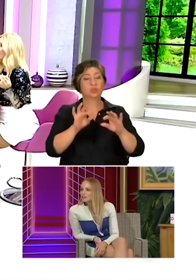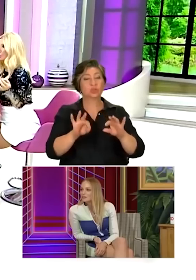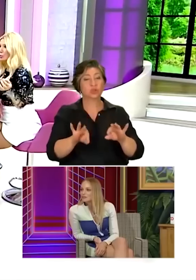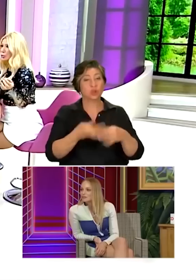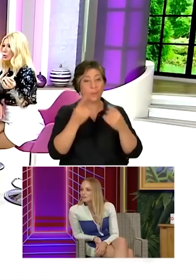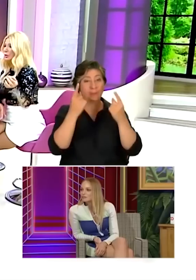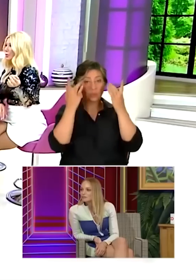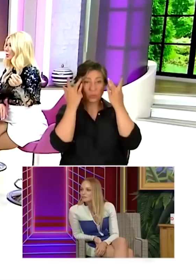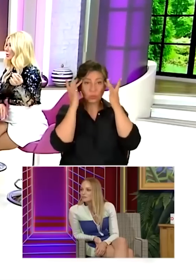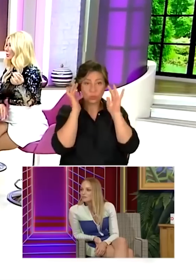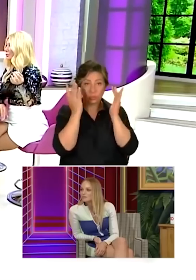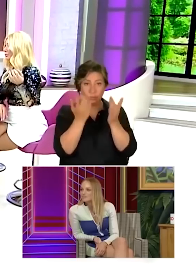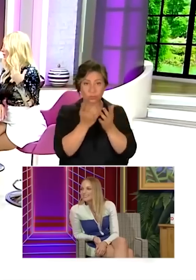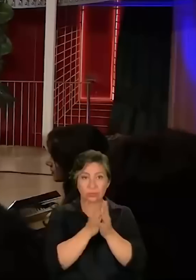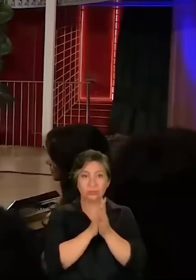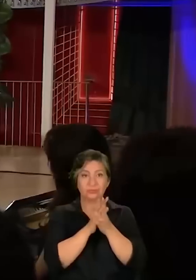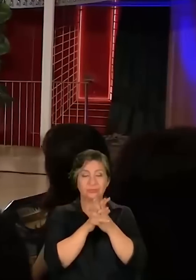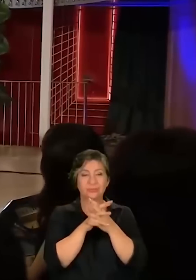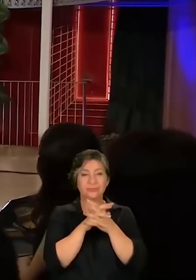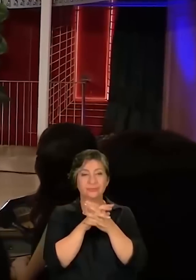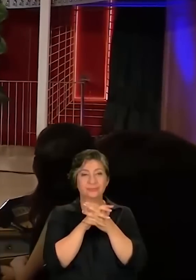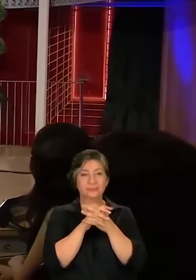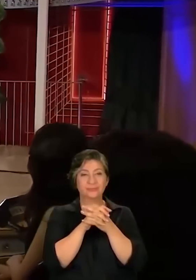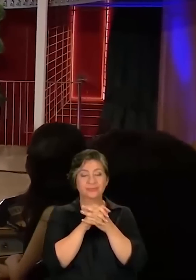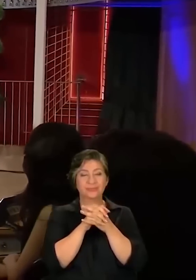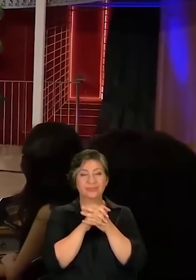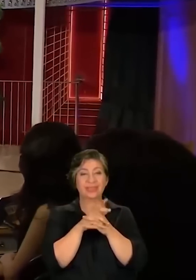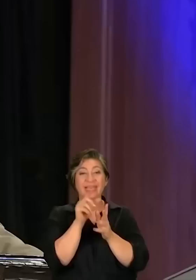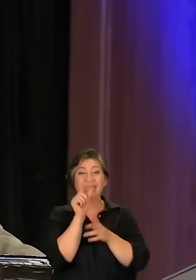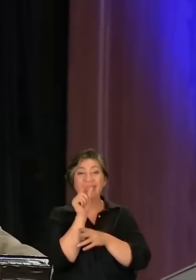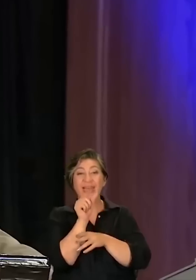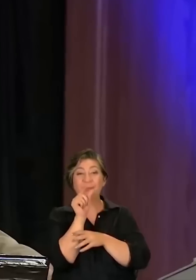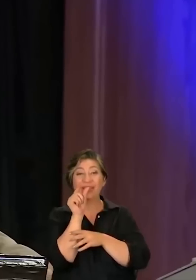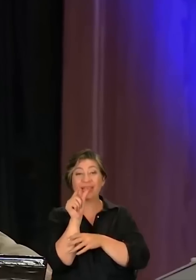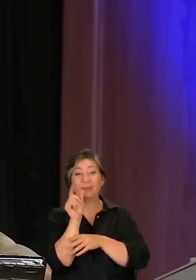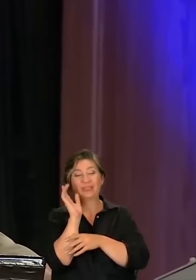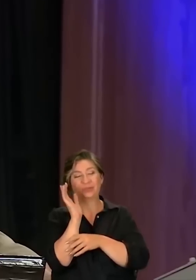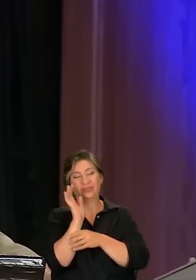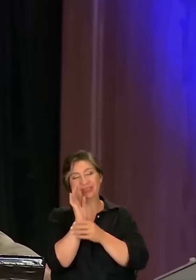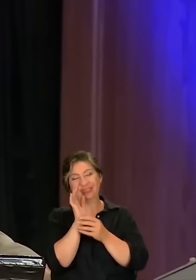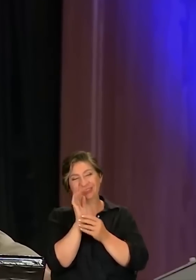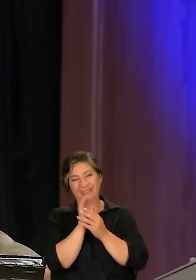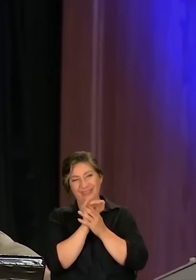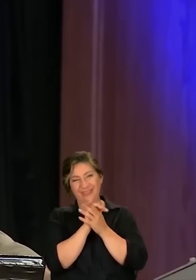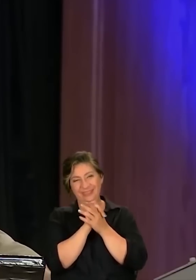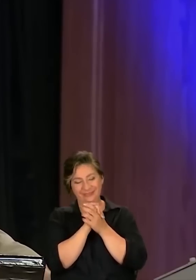Çorap bir kültürdür. Dur. Şimdi kelime kelime gideceğiz.